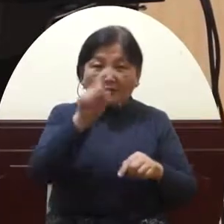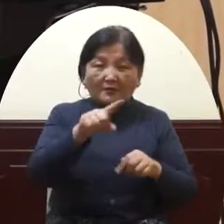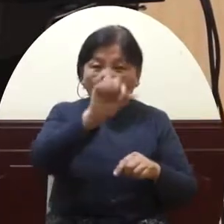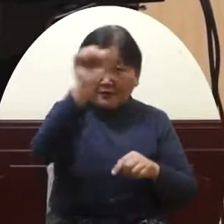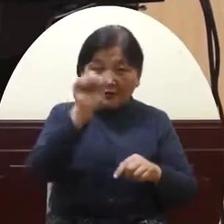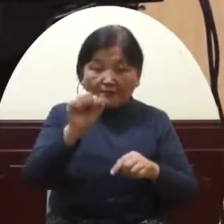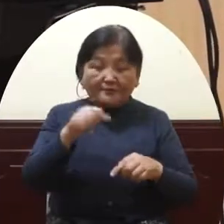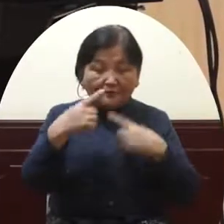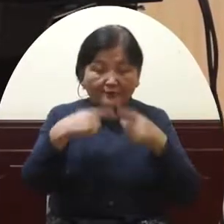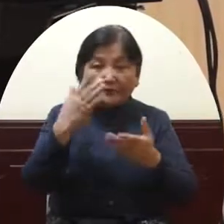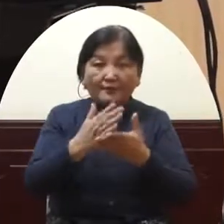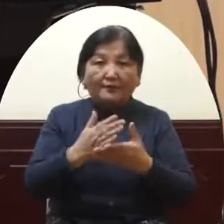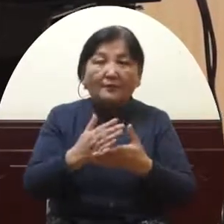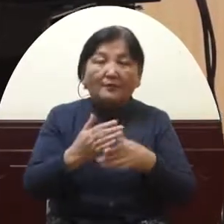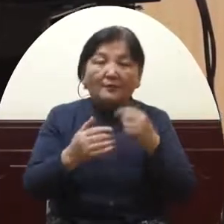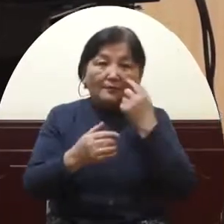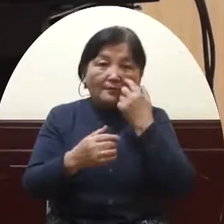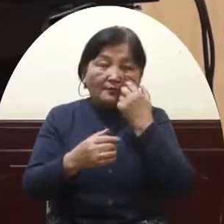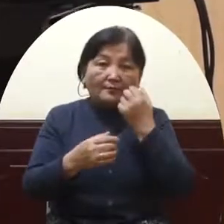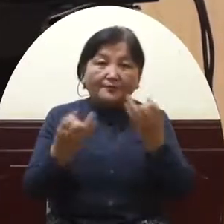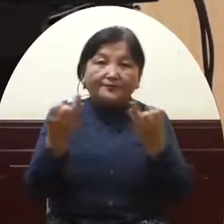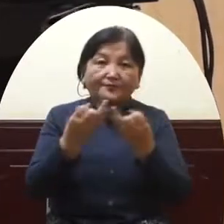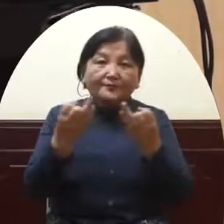бүртгэгдсэн аккаунтаас сошиал дээр сурталчилгаа явуулна.